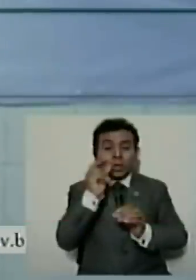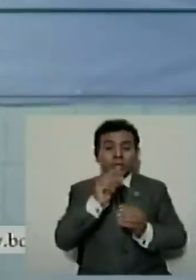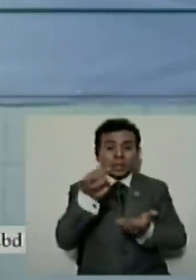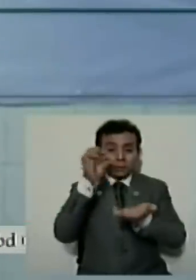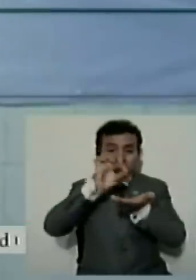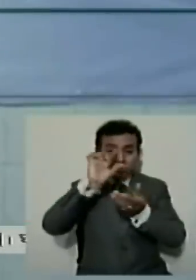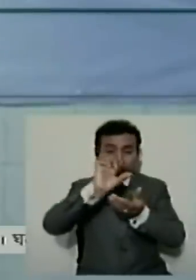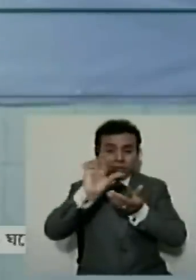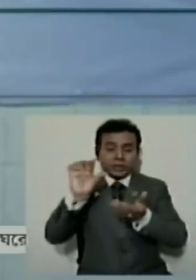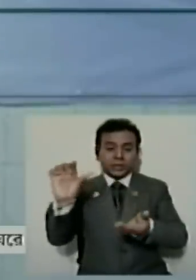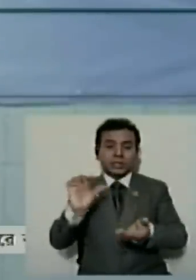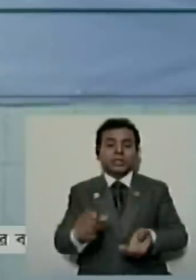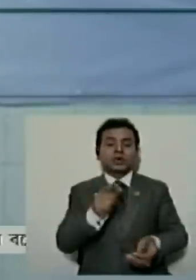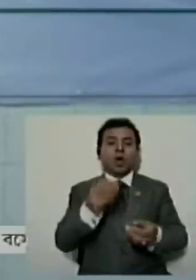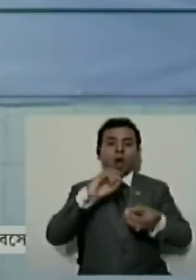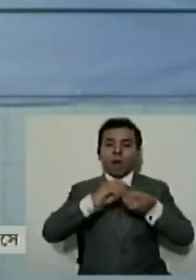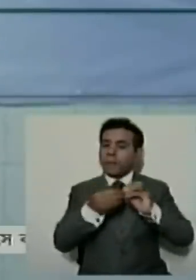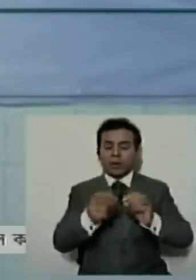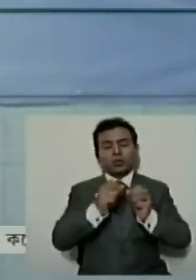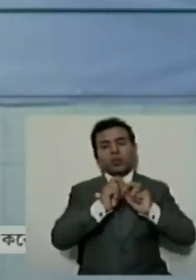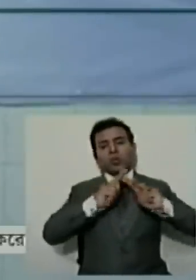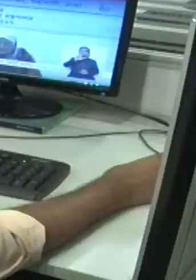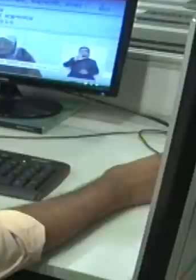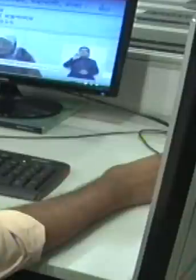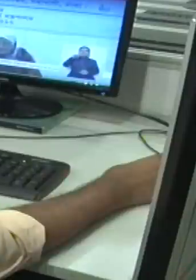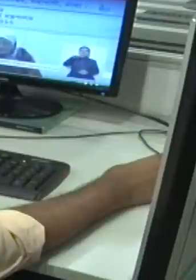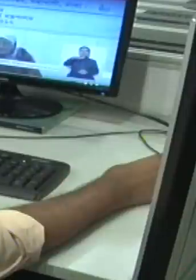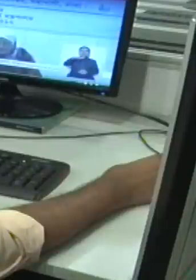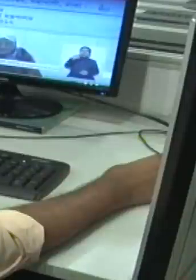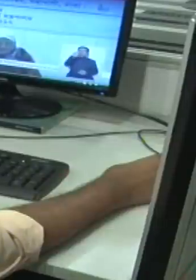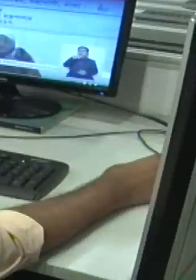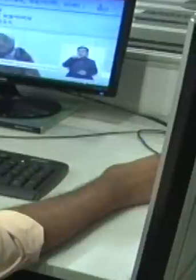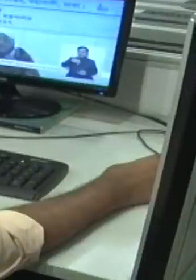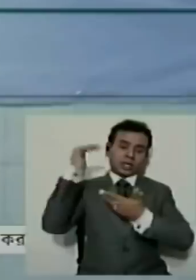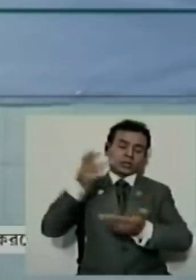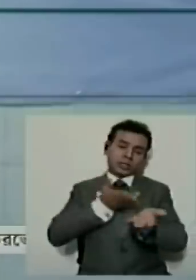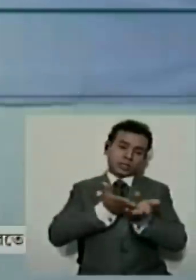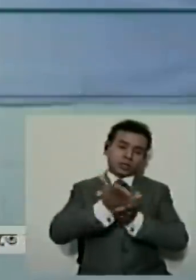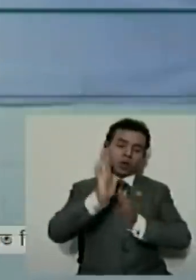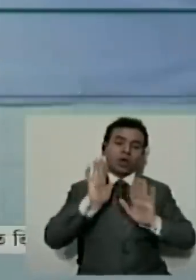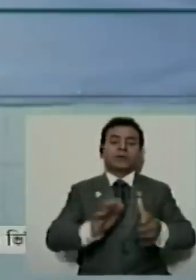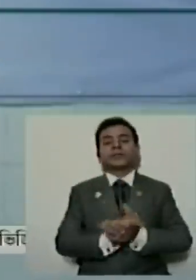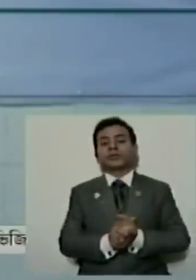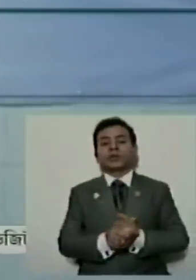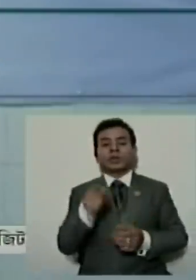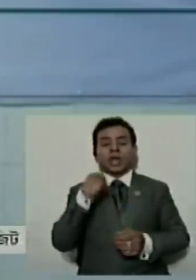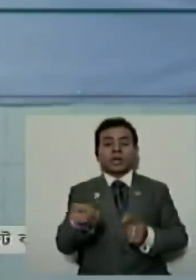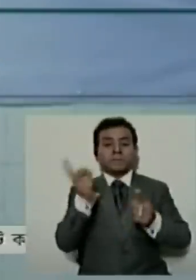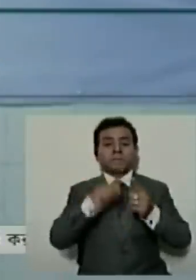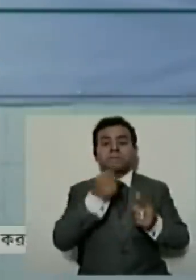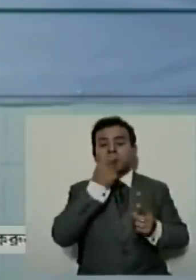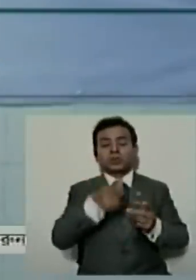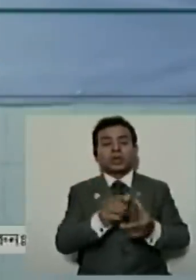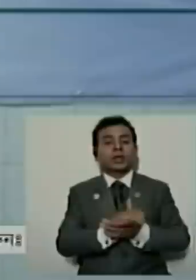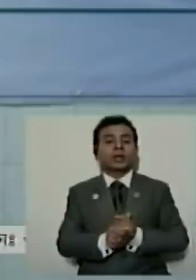কন্টিনিউয়াস প্রসেসে ধারাবাহিক ভাবে আমরা এটা আমদানি করে যাচ্ছি। আরেকটা বিষয়, নমুনা সংগ্রহ করার জন্য একটা কিট থাকে যেটাকে আমরা সোয়াব স্টিক